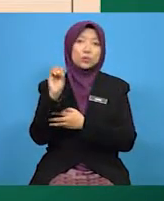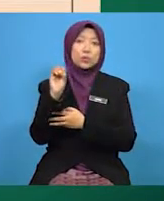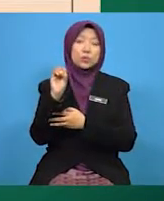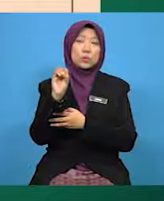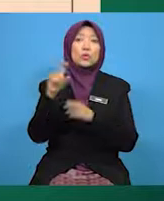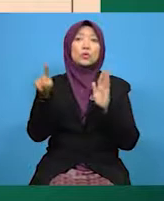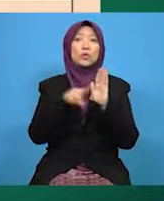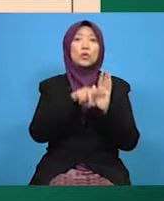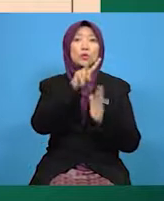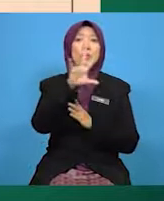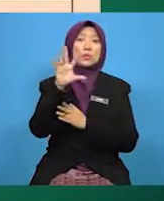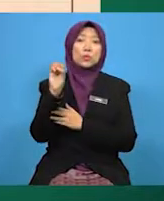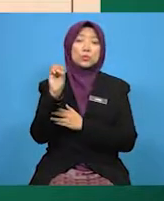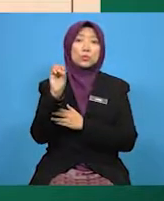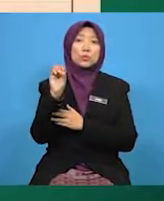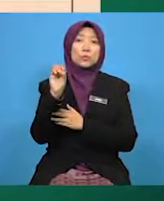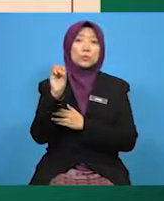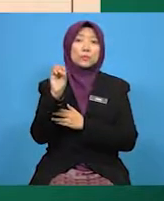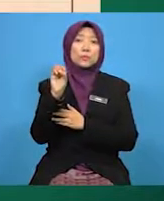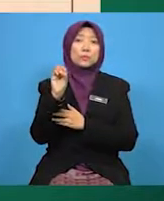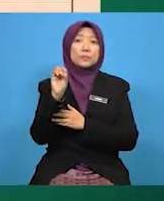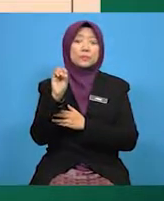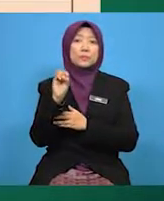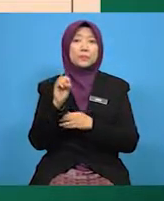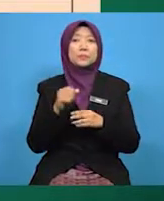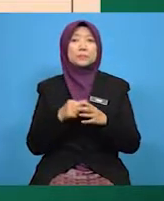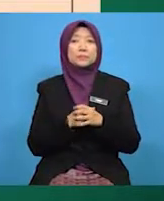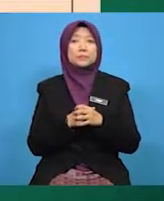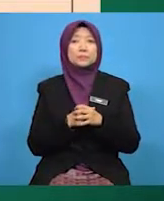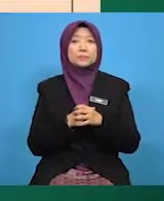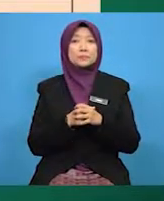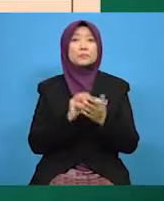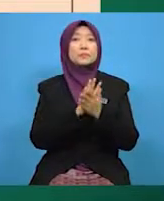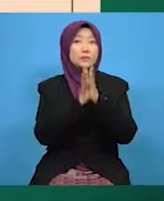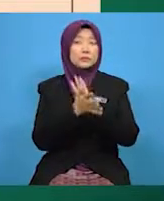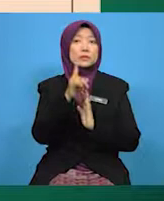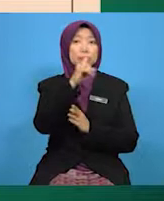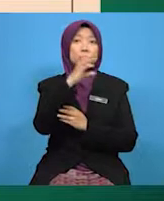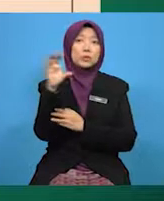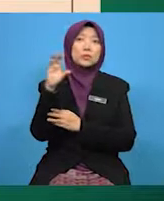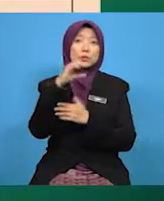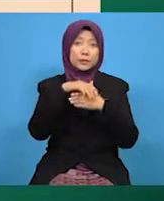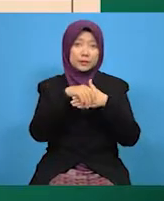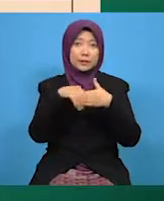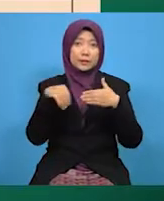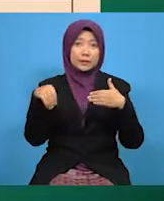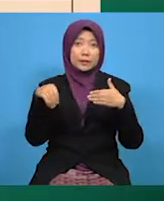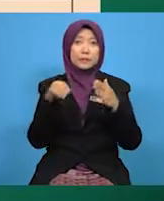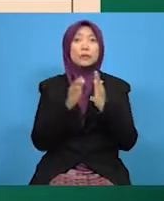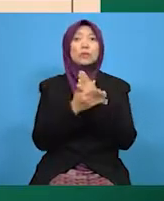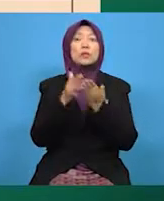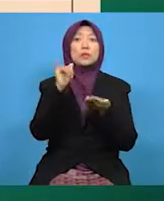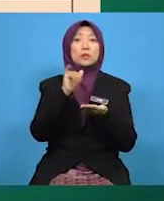RM350 ditolakkan dengan harga perabot di kilang RM250 menjadi RM100. Oleh